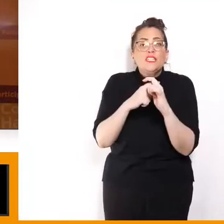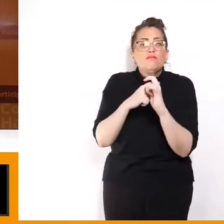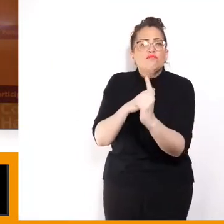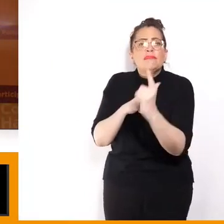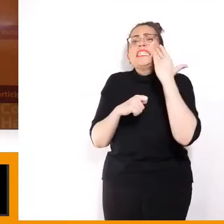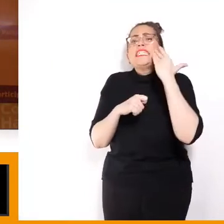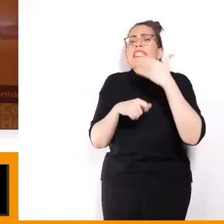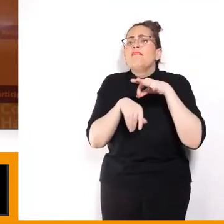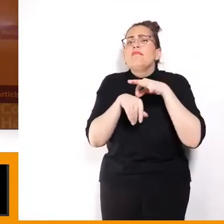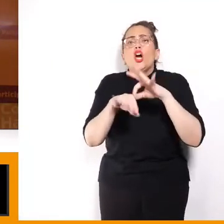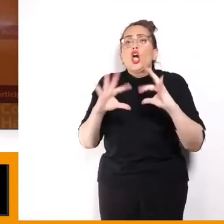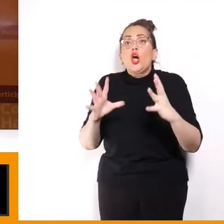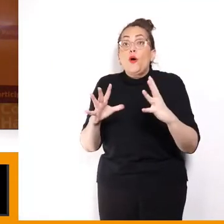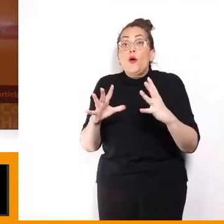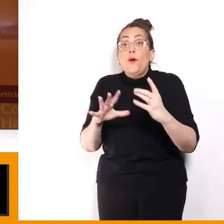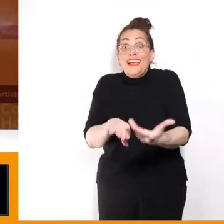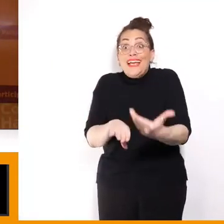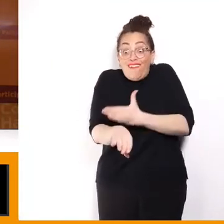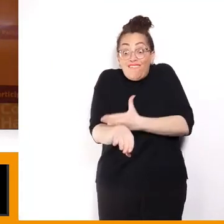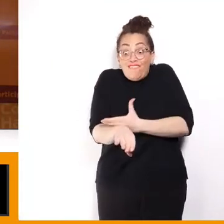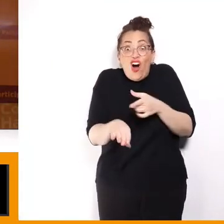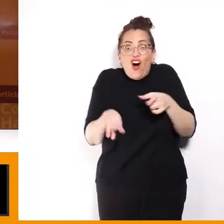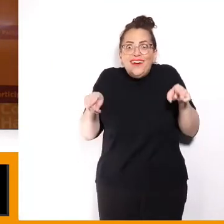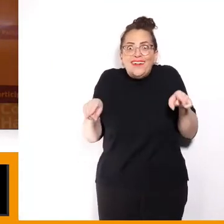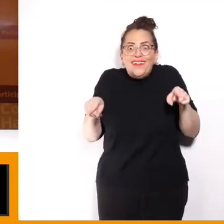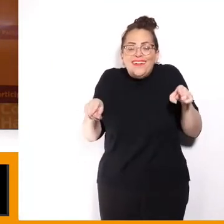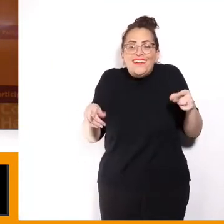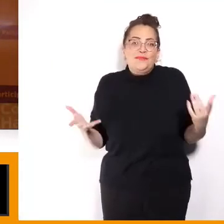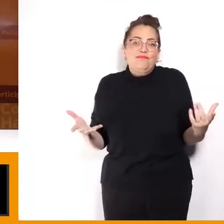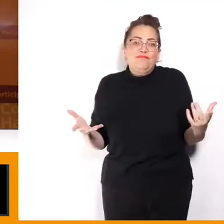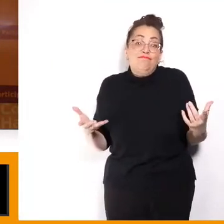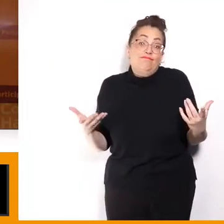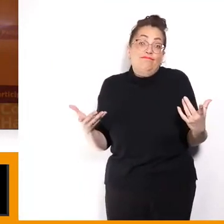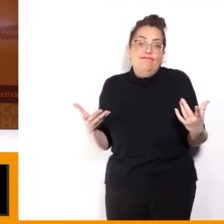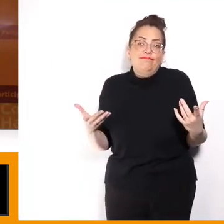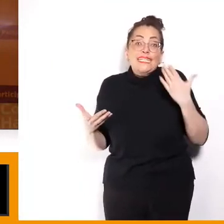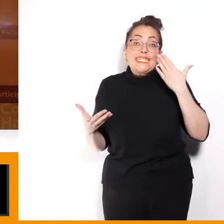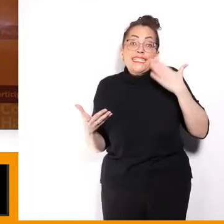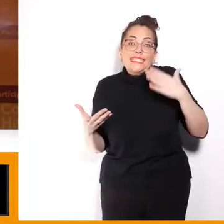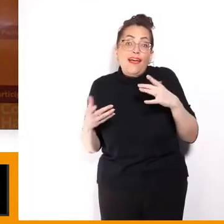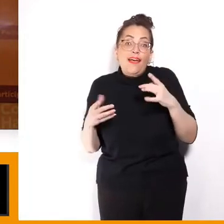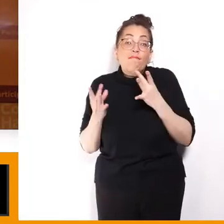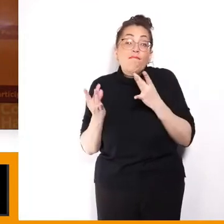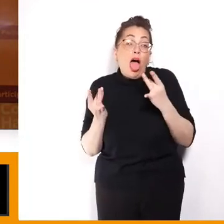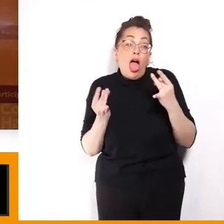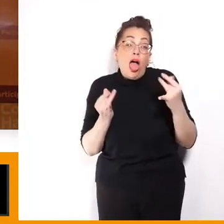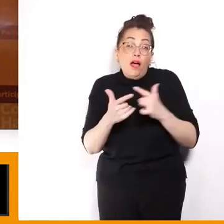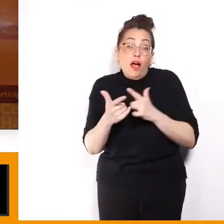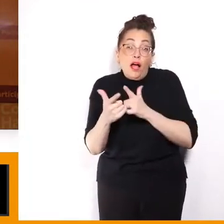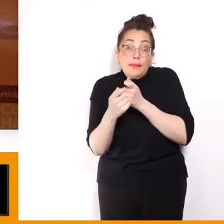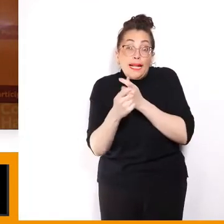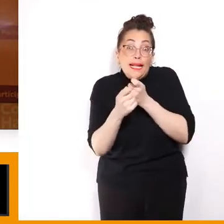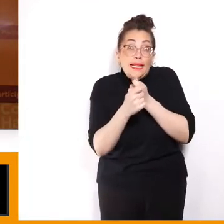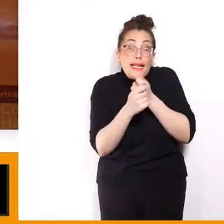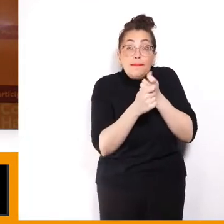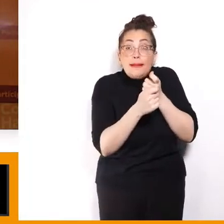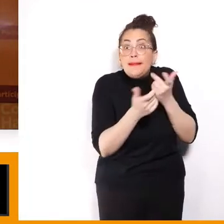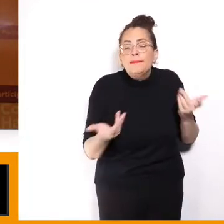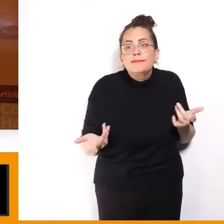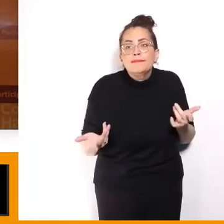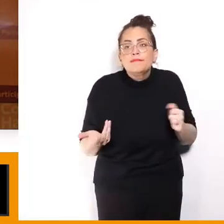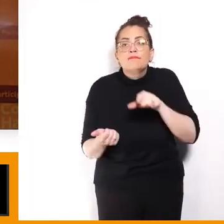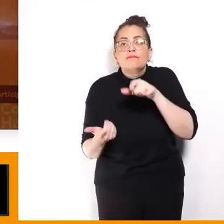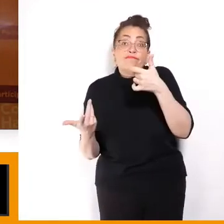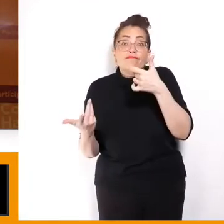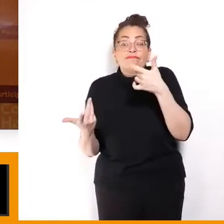lequel il y a un effort particulier à mettre en place. Et puis c'est un travail de terrain, de dentelle. Hein. L'emploi des personnes handicapées, c'est un principe